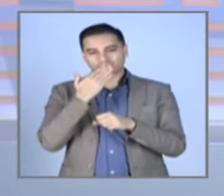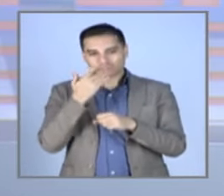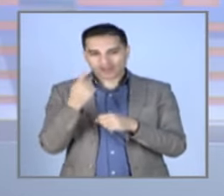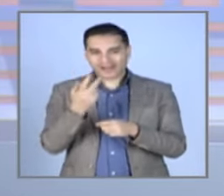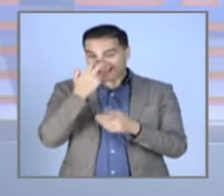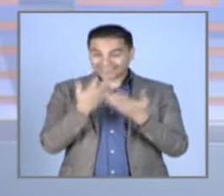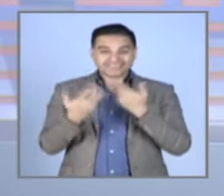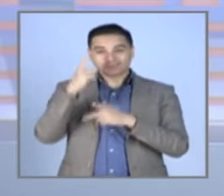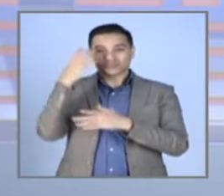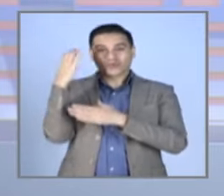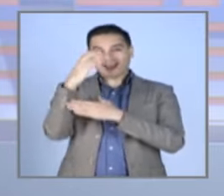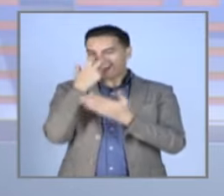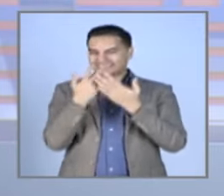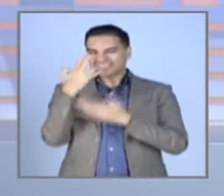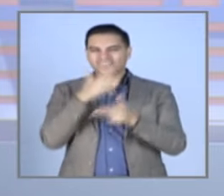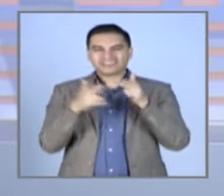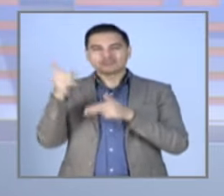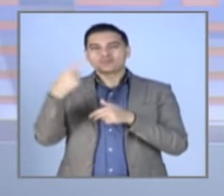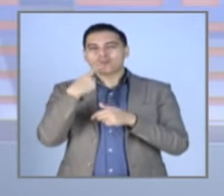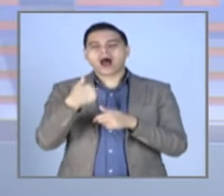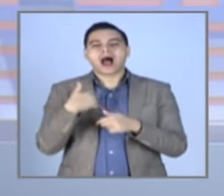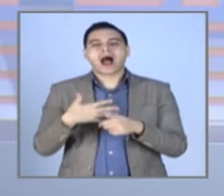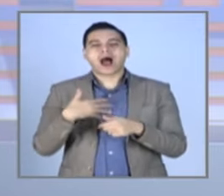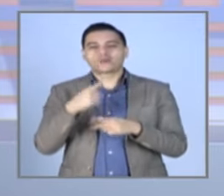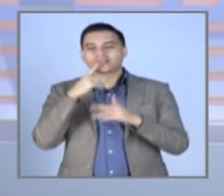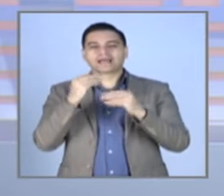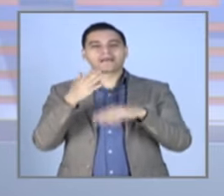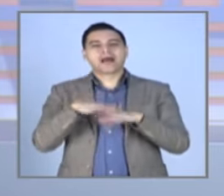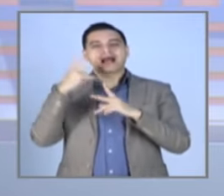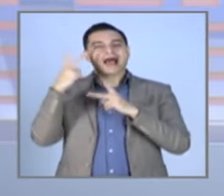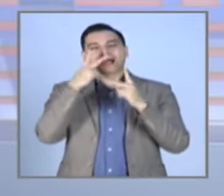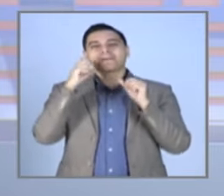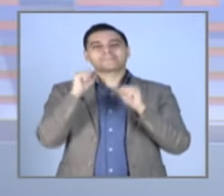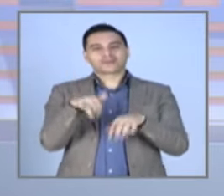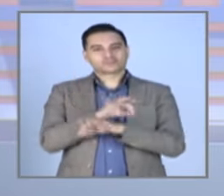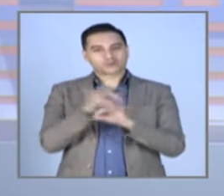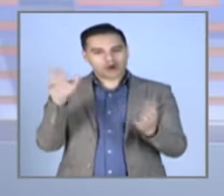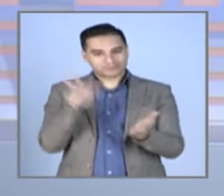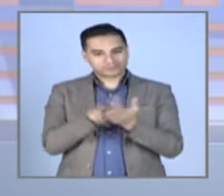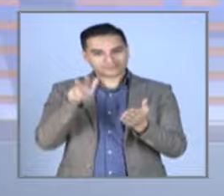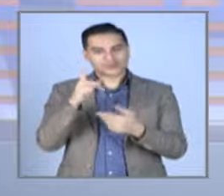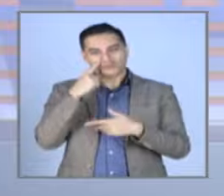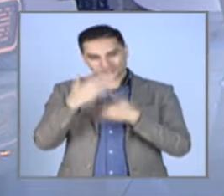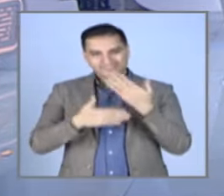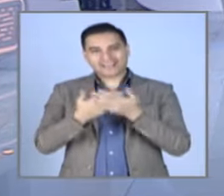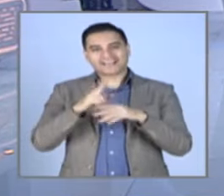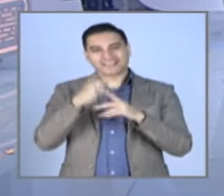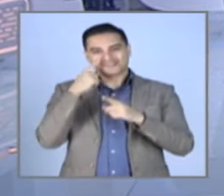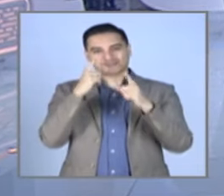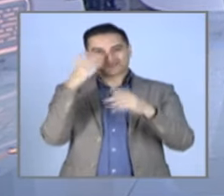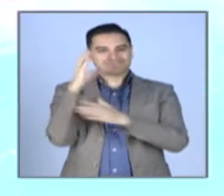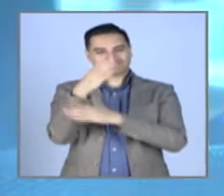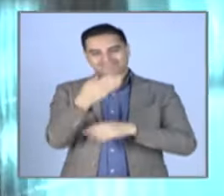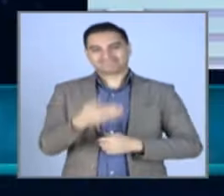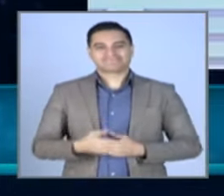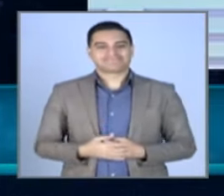خلينا نرجع نشوف مريم ايام ما كانت بتتكلم على حلمها، ونرجع نكمل كلامنا مع مريم مره